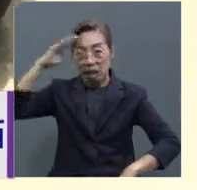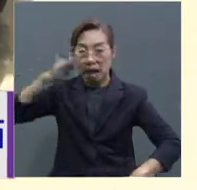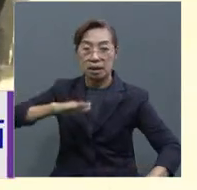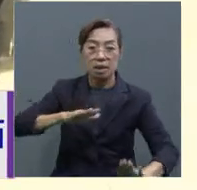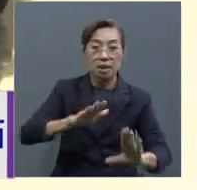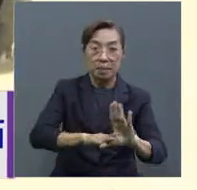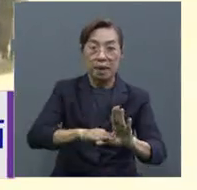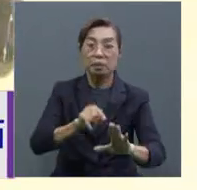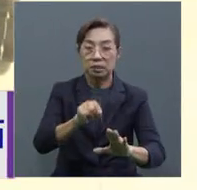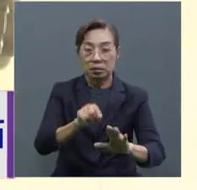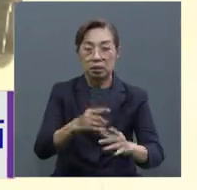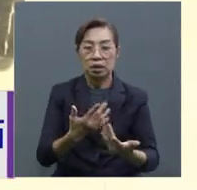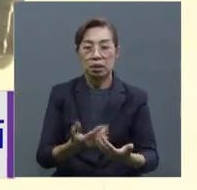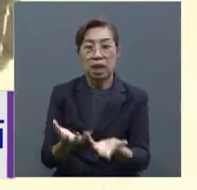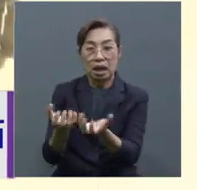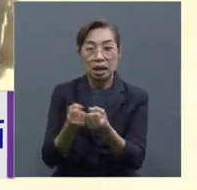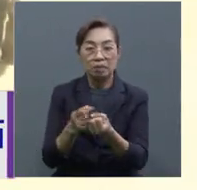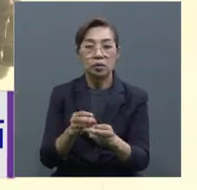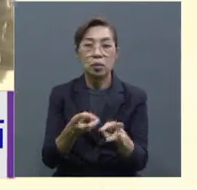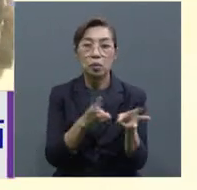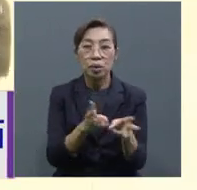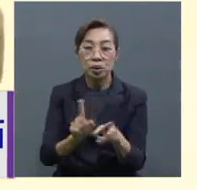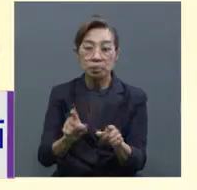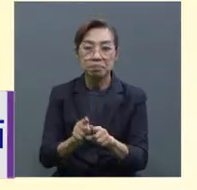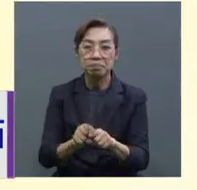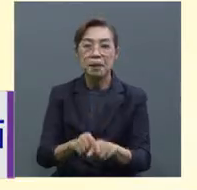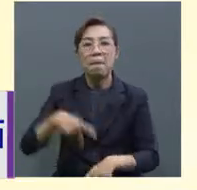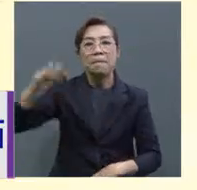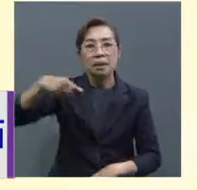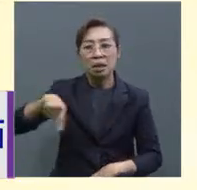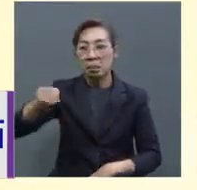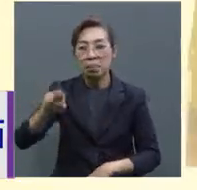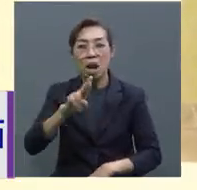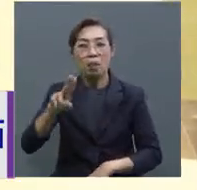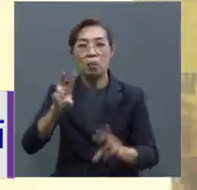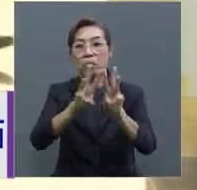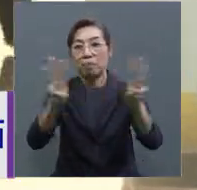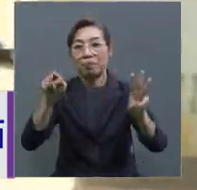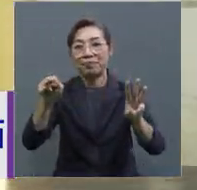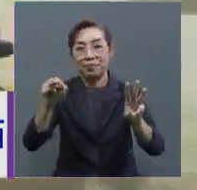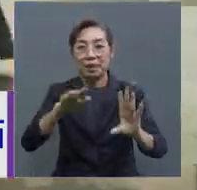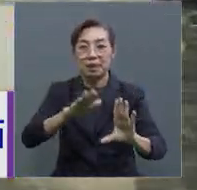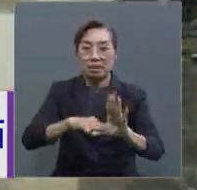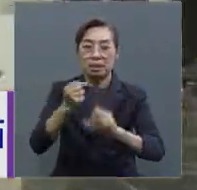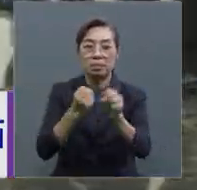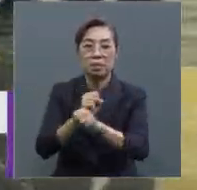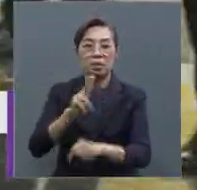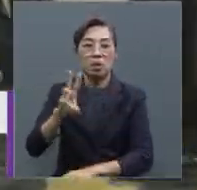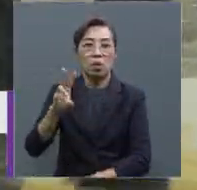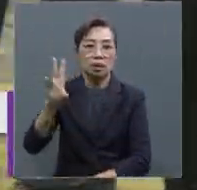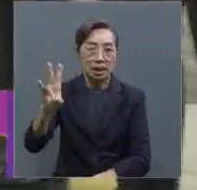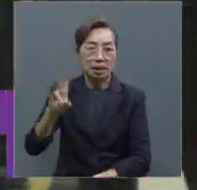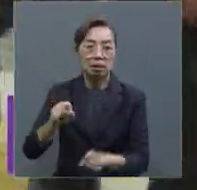ทหารกองประจำการค่ะโดยวิธีร้องขอกรณีพิเศษด้วยระบบออนไลน์ประจำปี 2567นะคะแล้วก็